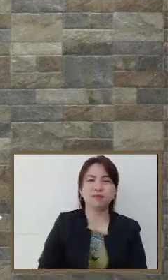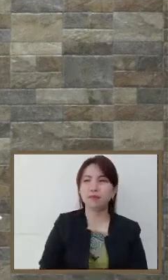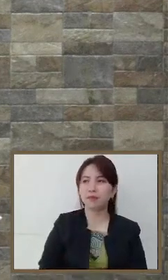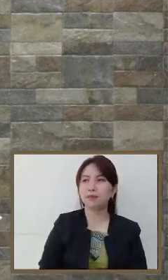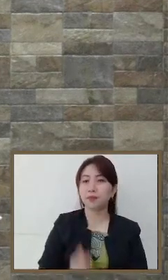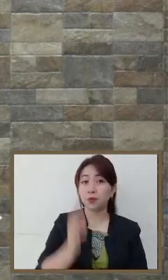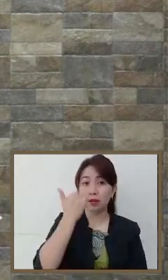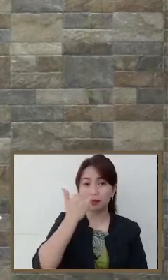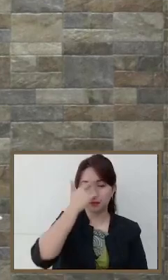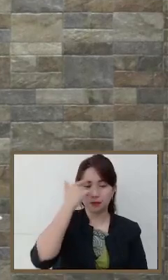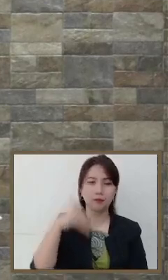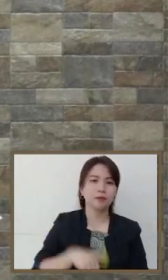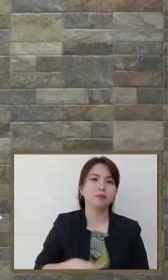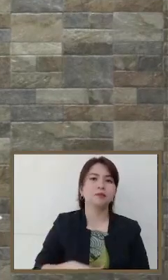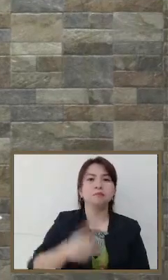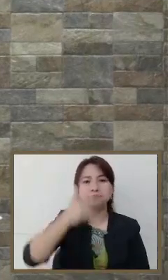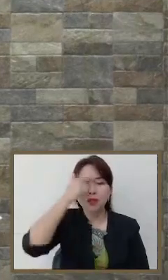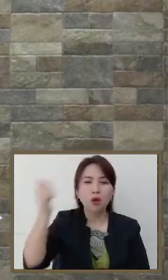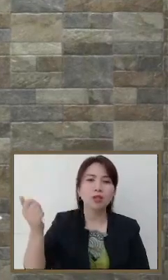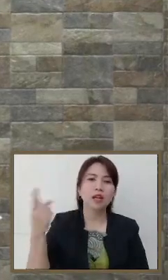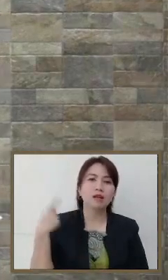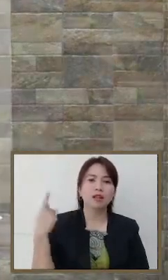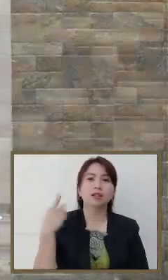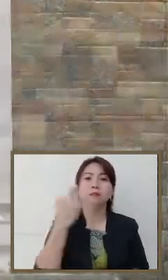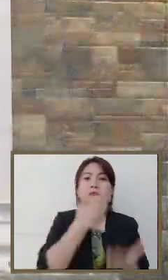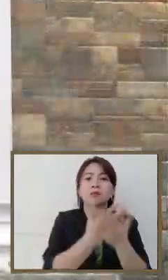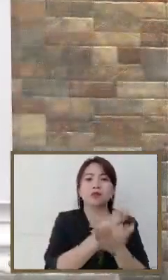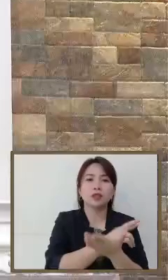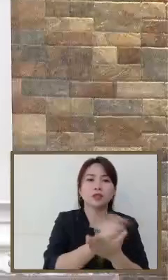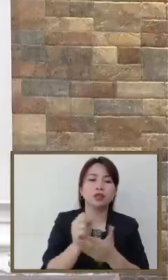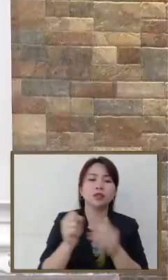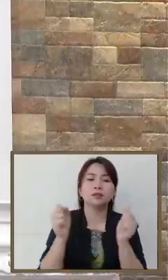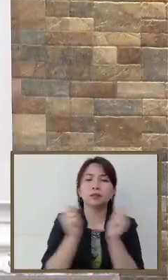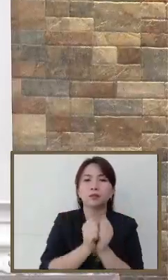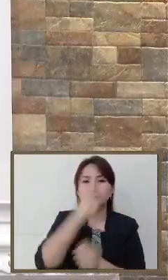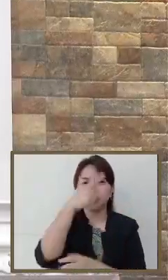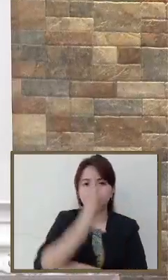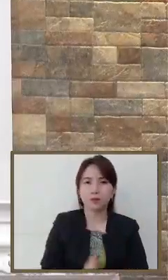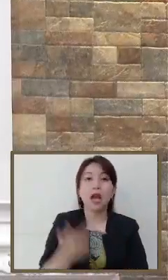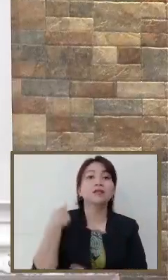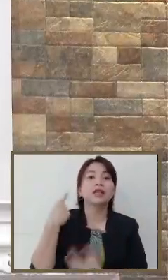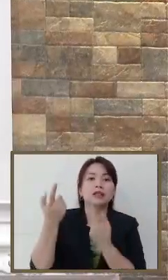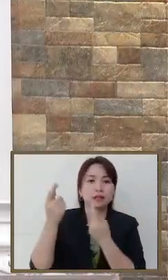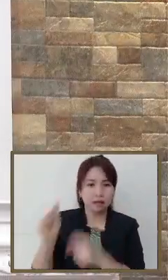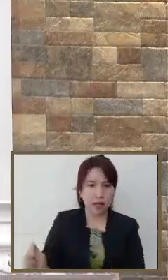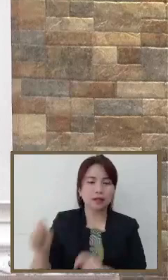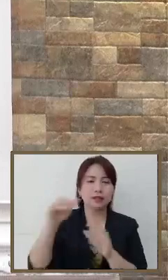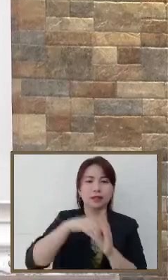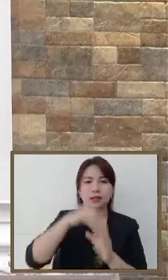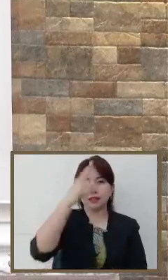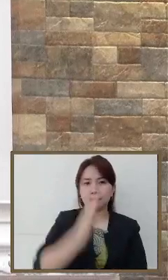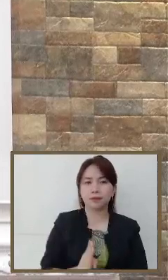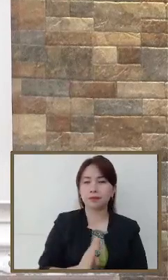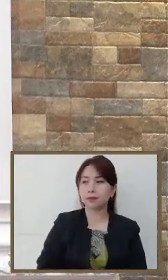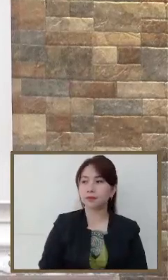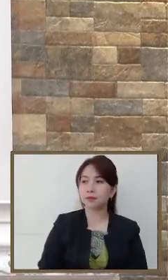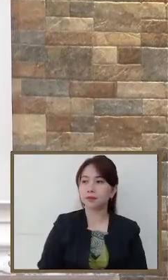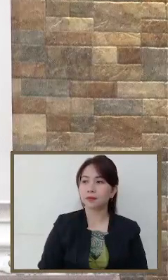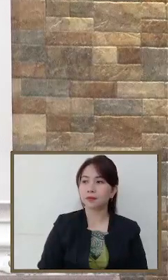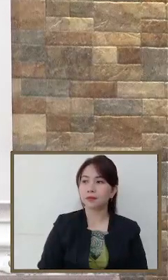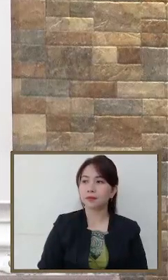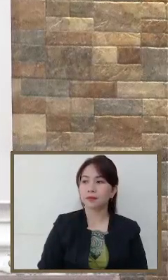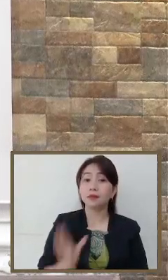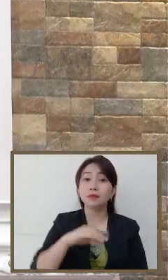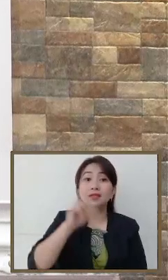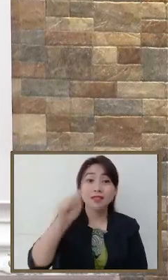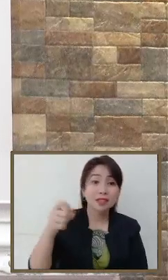Bakit sa kadila ng build na sa kanya Amen build na sa kanya ang pagtitiwala niya sa Diyos Amen build